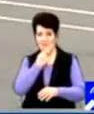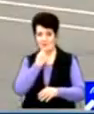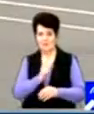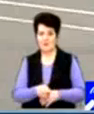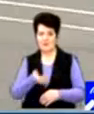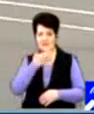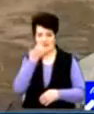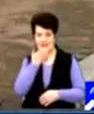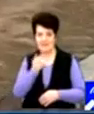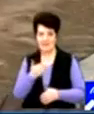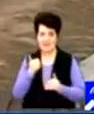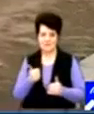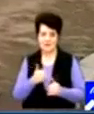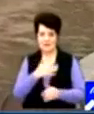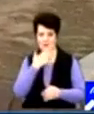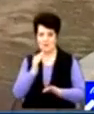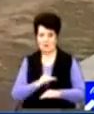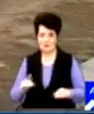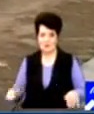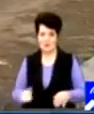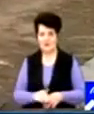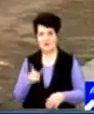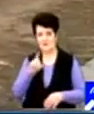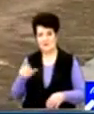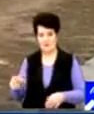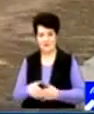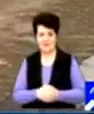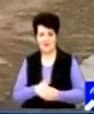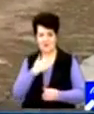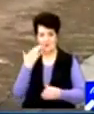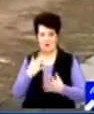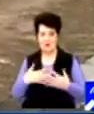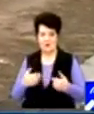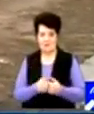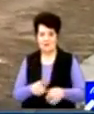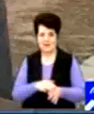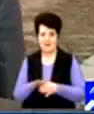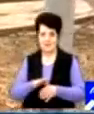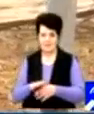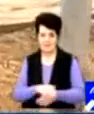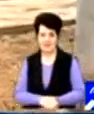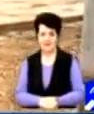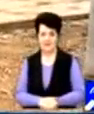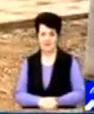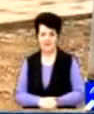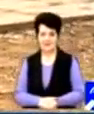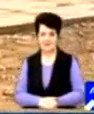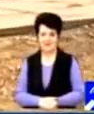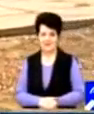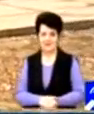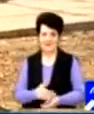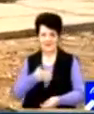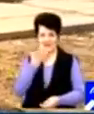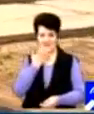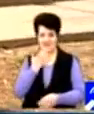e cald, e bine, e multă lume, mulți copii, foarte bine, mulți cu familie de plini și plini. E destul de frumos, e